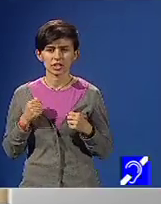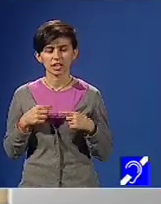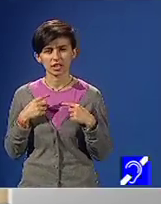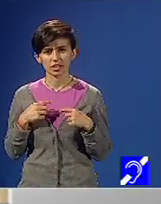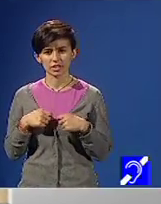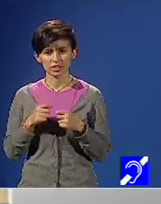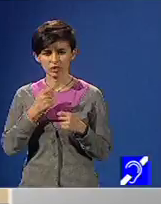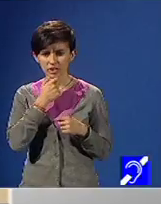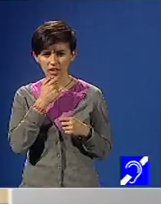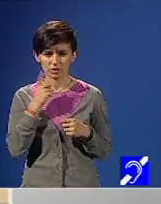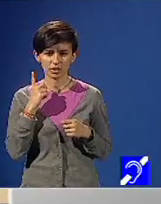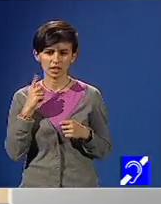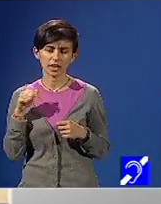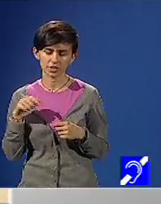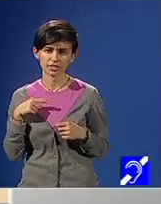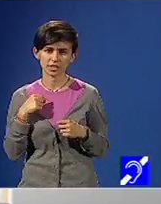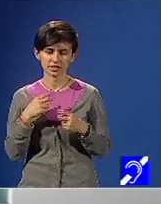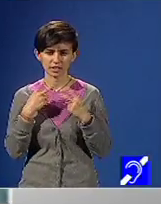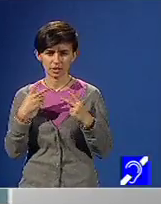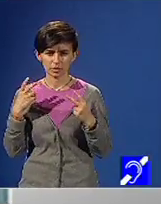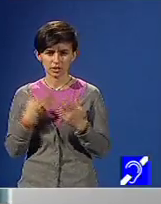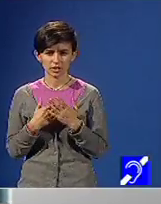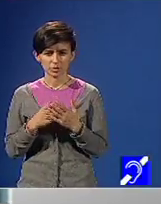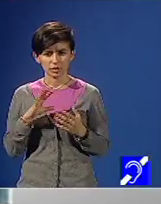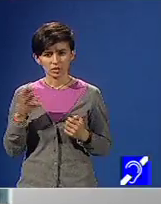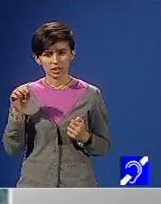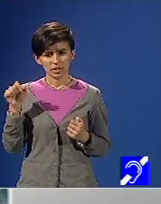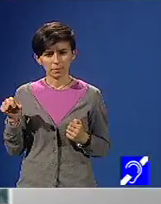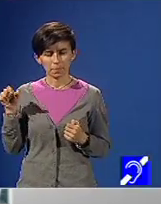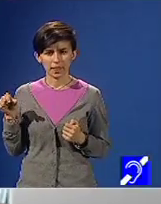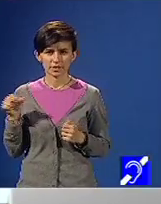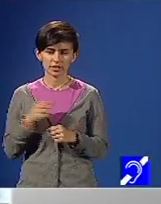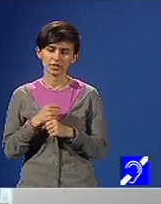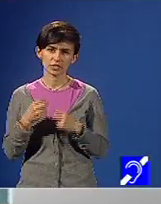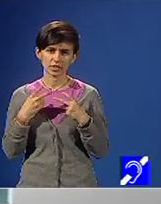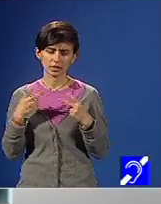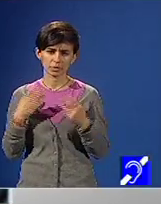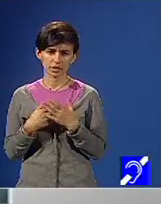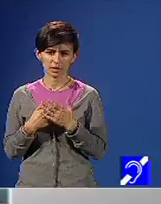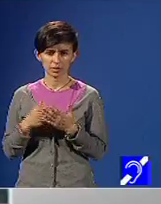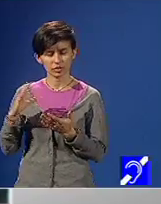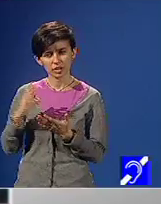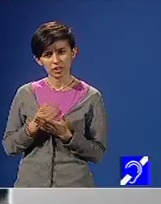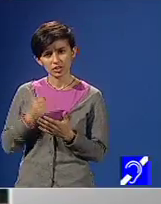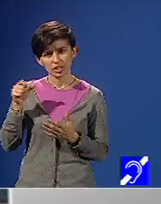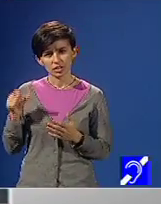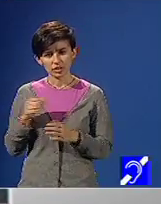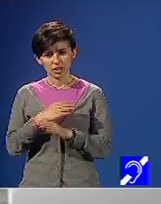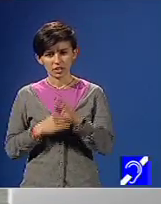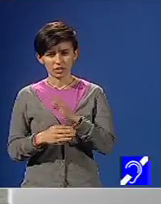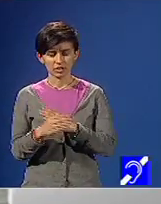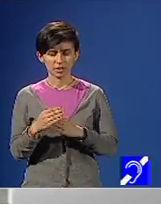în timpul Walking Month e importantă și pentru alții și în acest caz e foarte importantă pentru campionii paralimpici de la